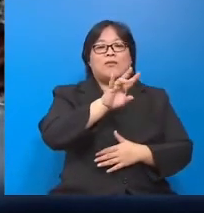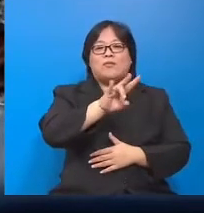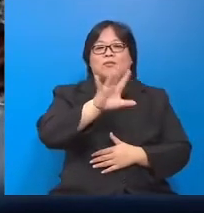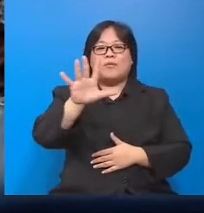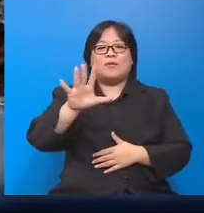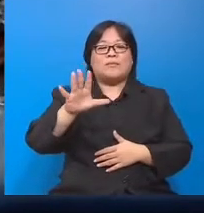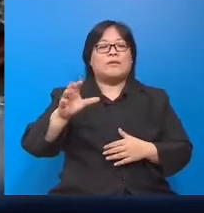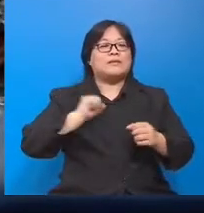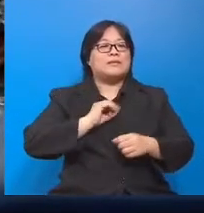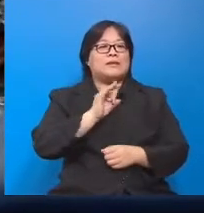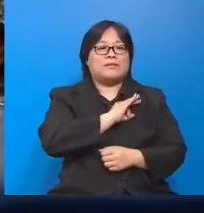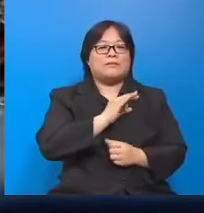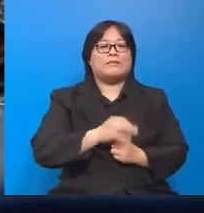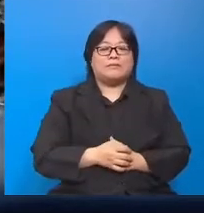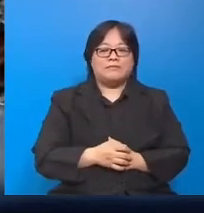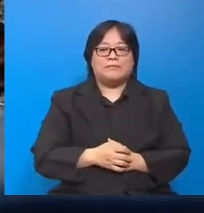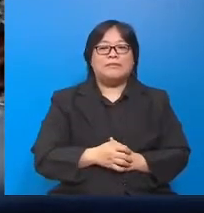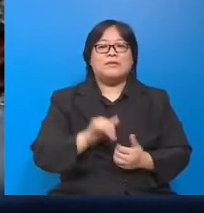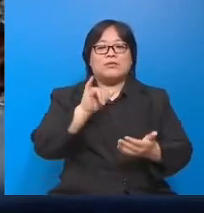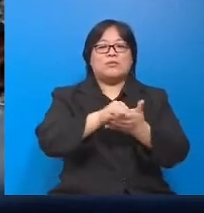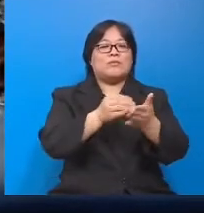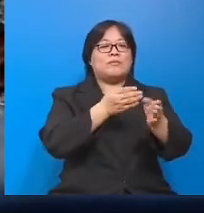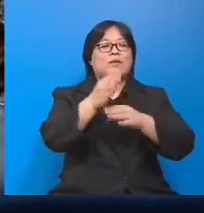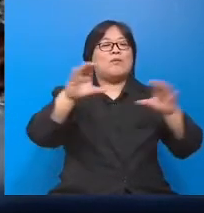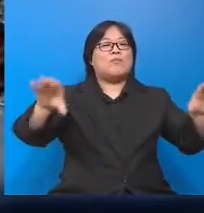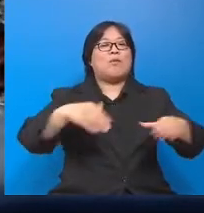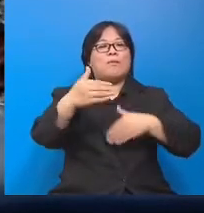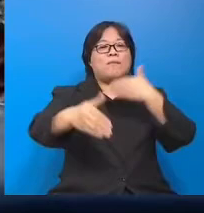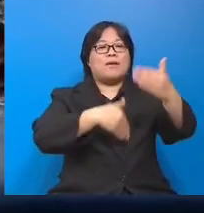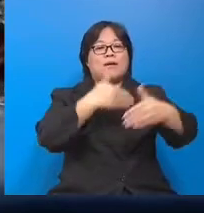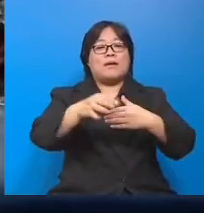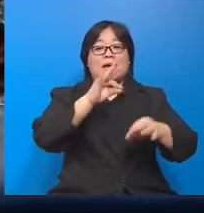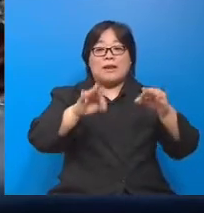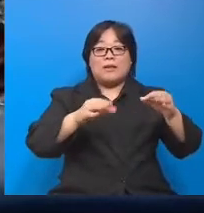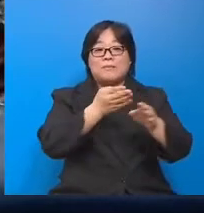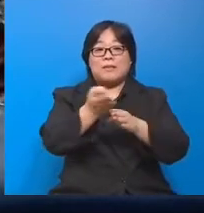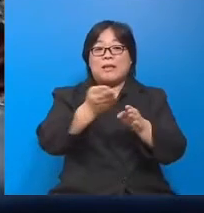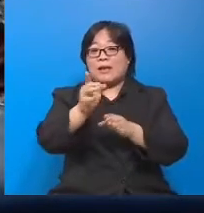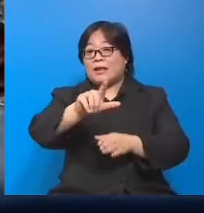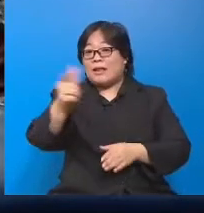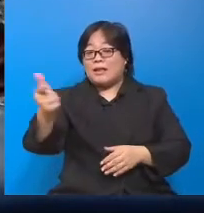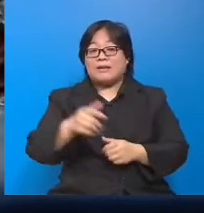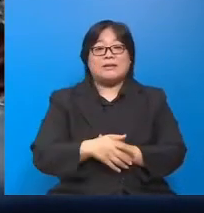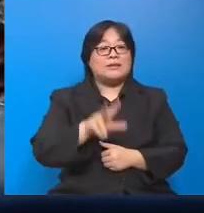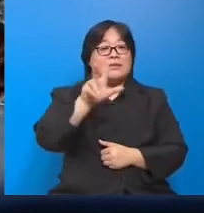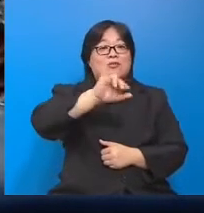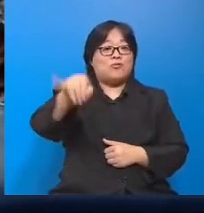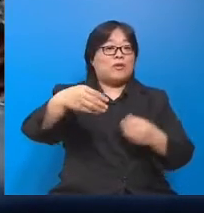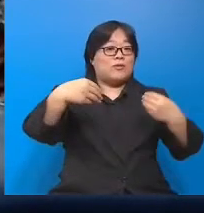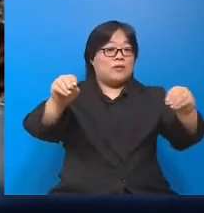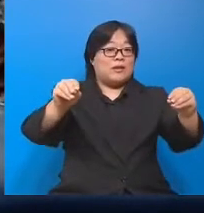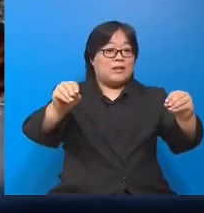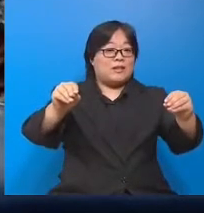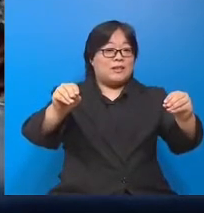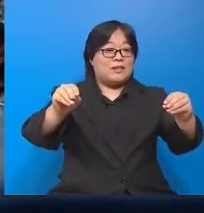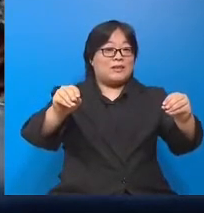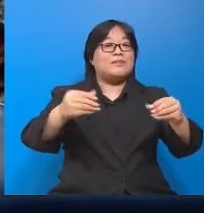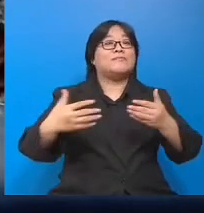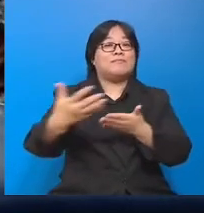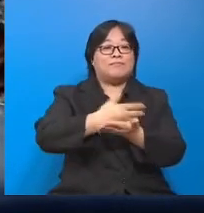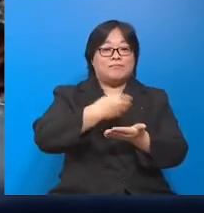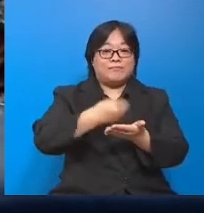15000888.com kecil itu dalam bidang pembuatan dan dalam kalau bidang lain tiga juta penjualan